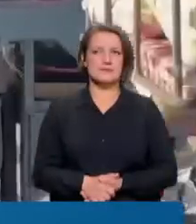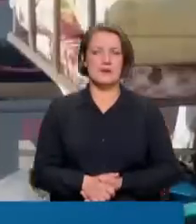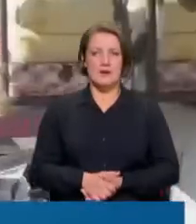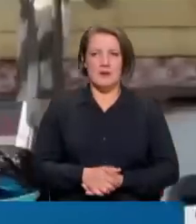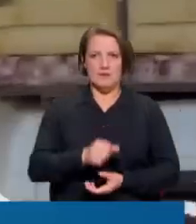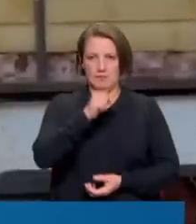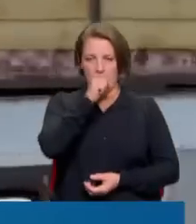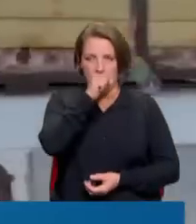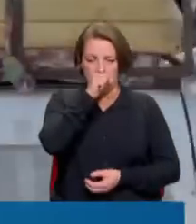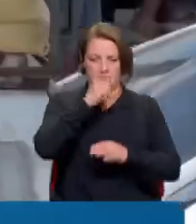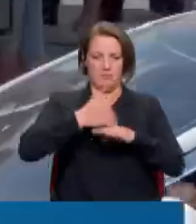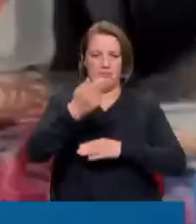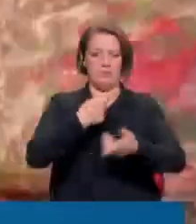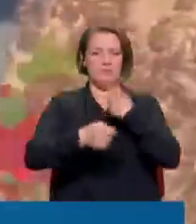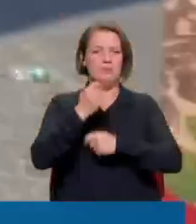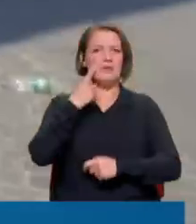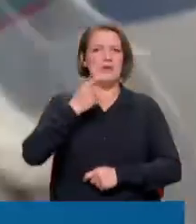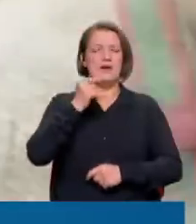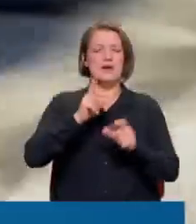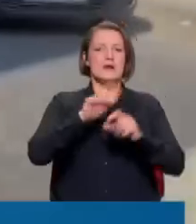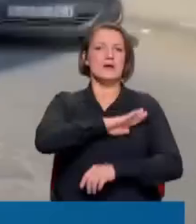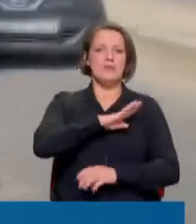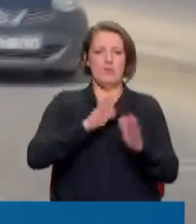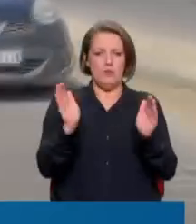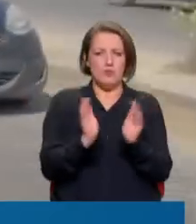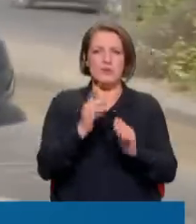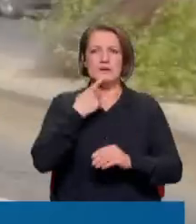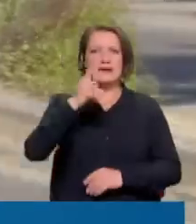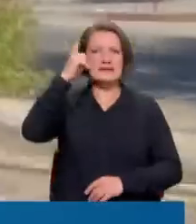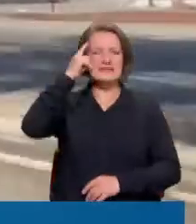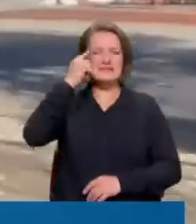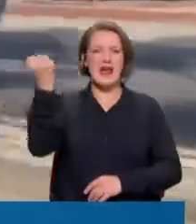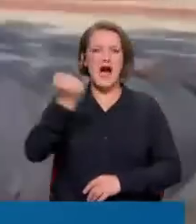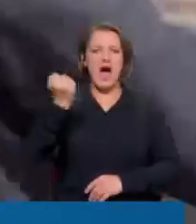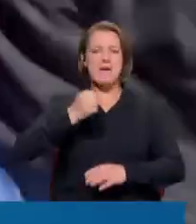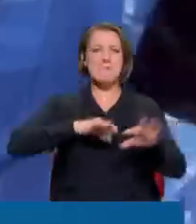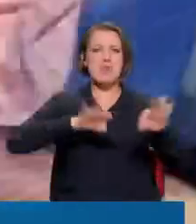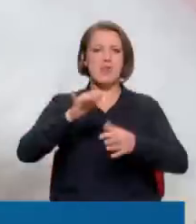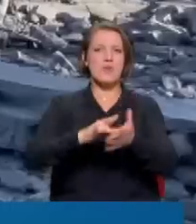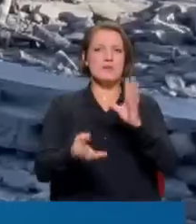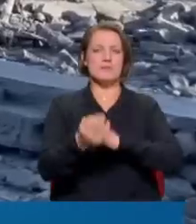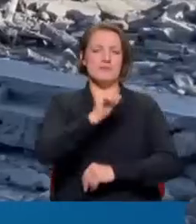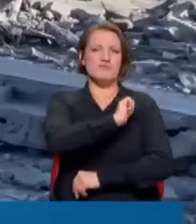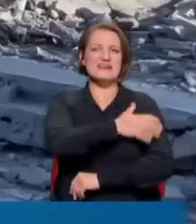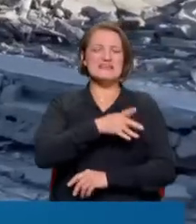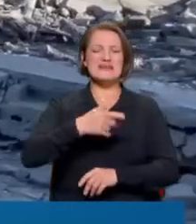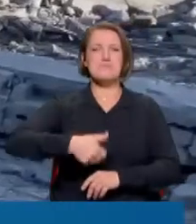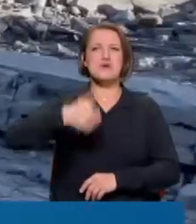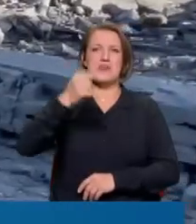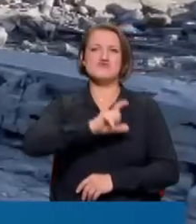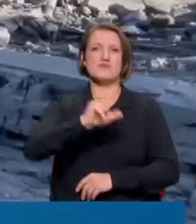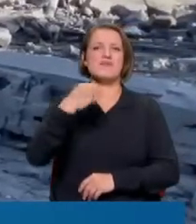yarattı Dışişleri Bakanı Gazze küçülecek dedi İsrail'in Hain Planı ortaya çıktı Filistin lideri Abbas yanıt